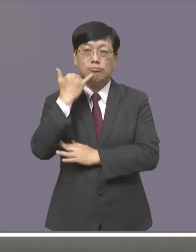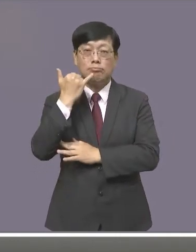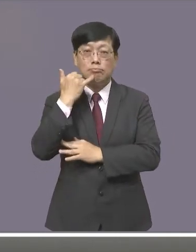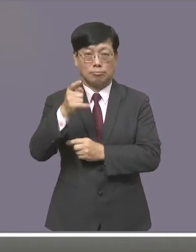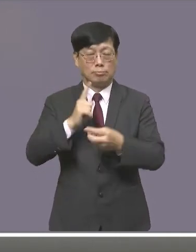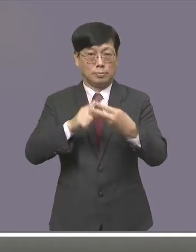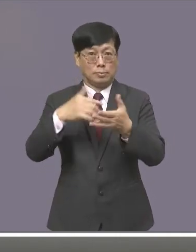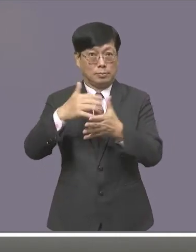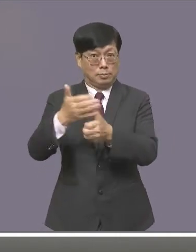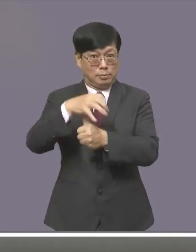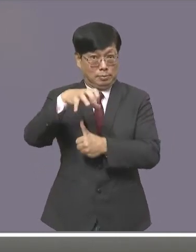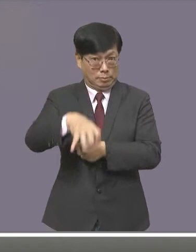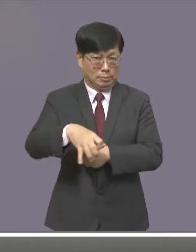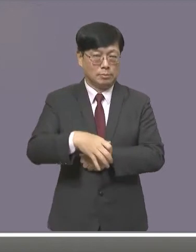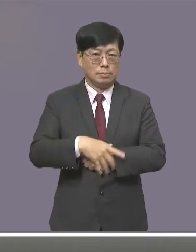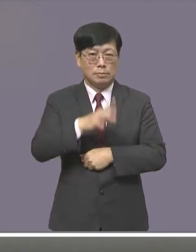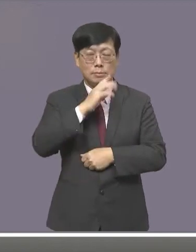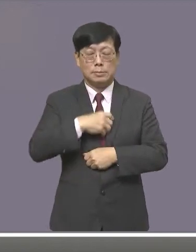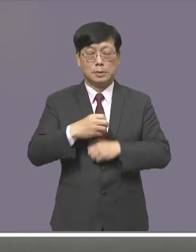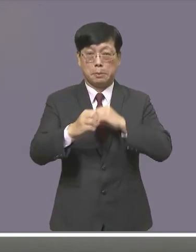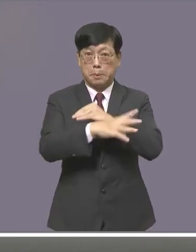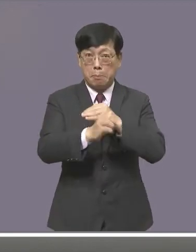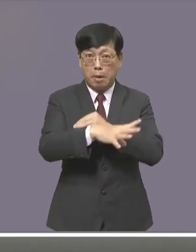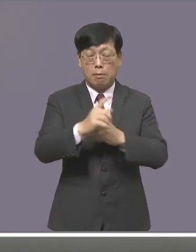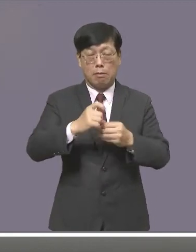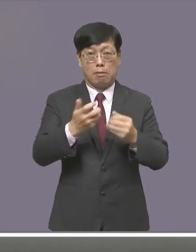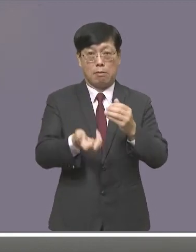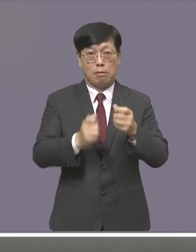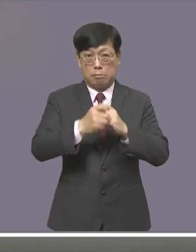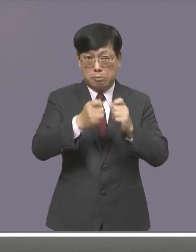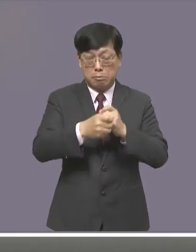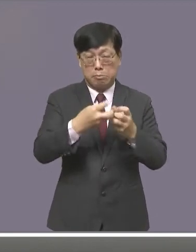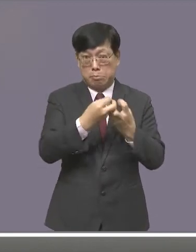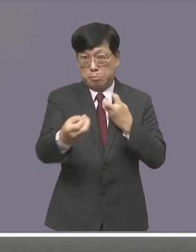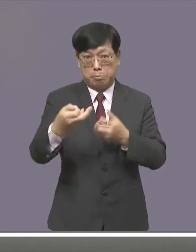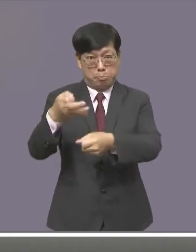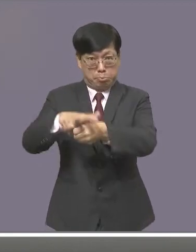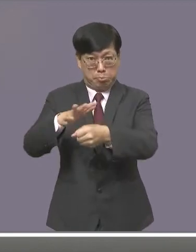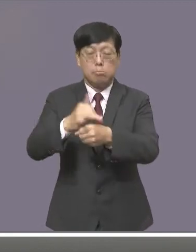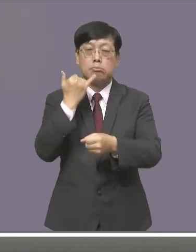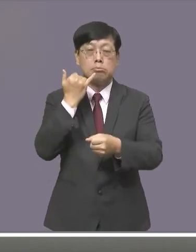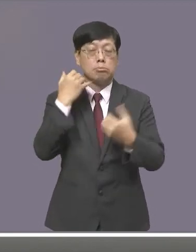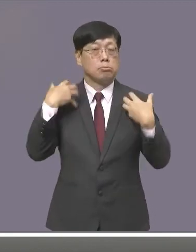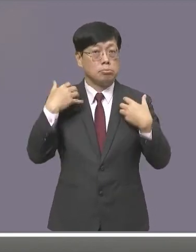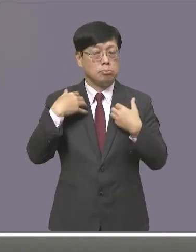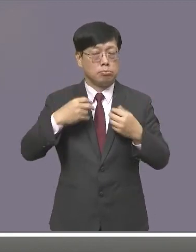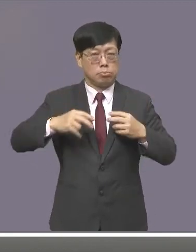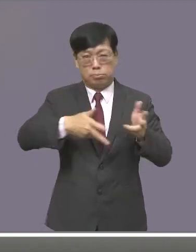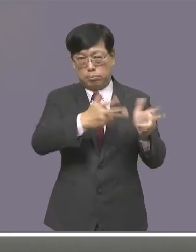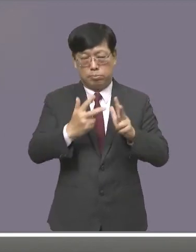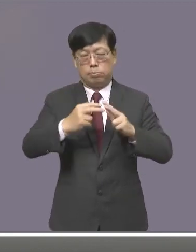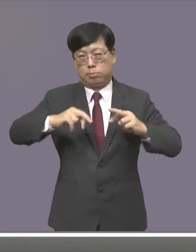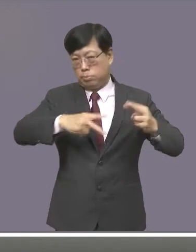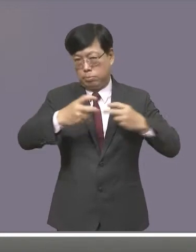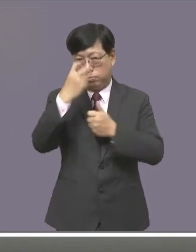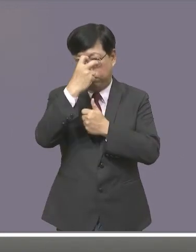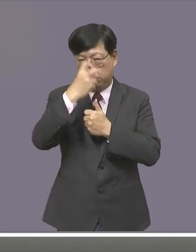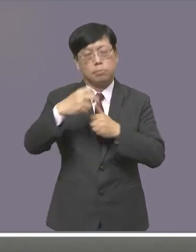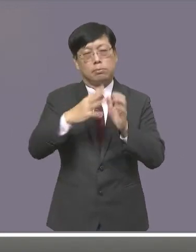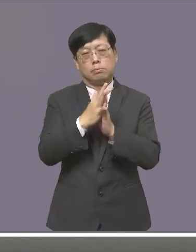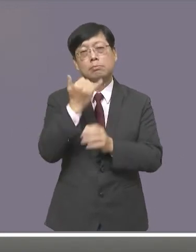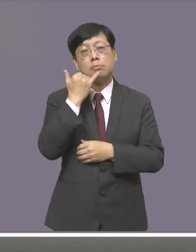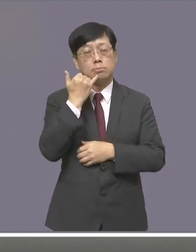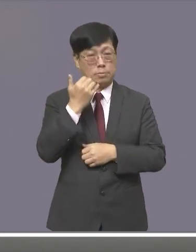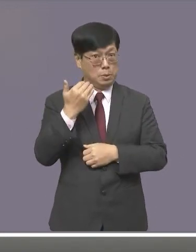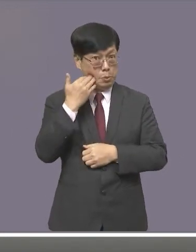个主计总处这个气燃费的拨补，然后所以来办理相关的桥梁的维管检测维修。如